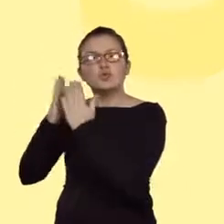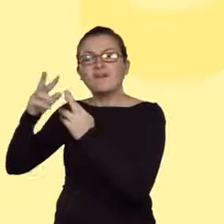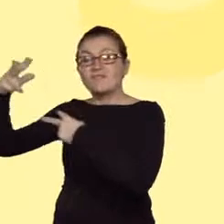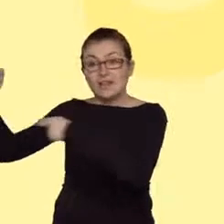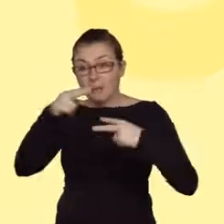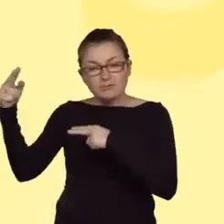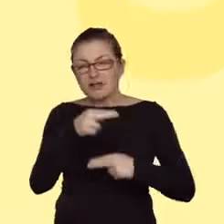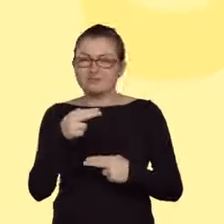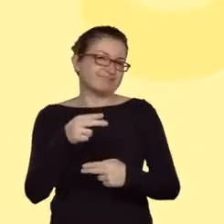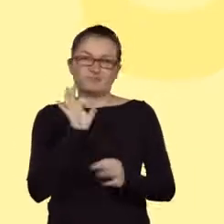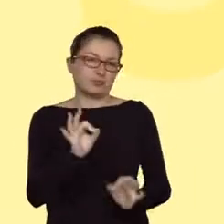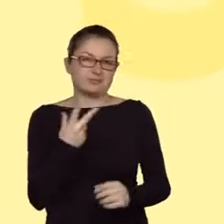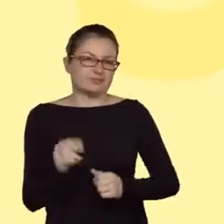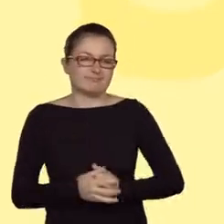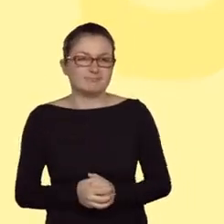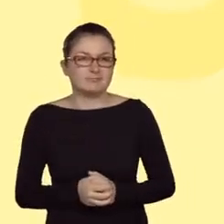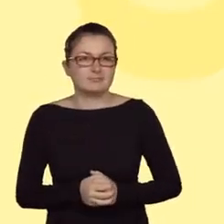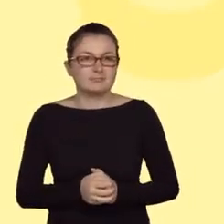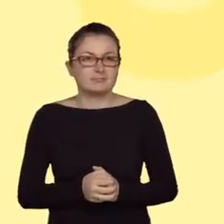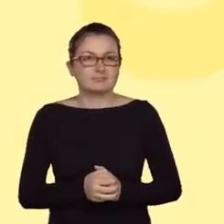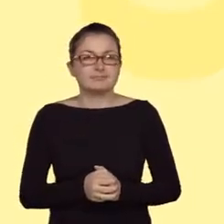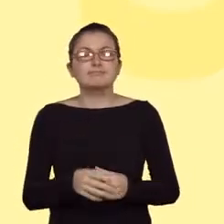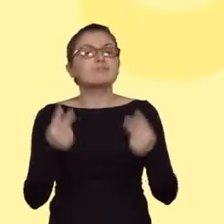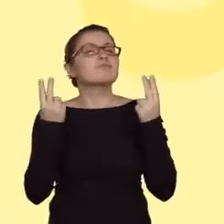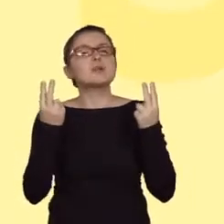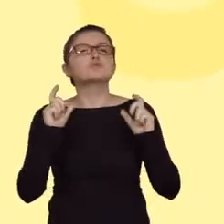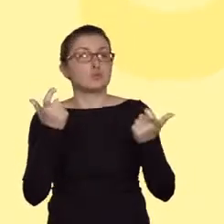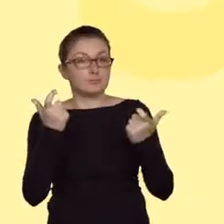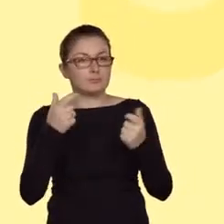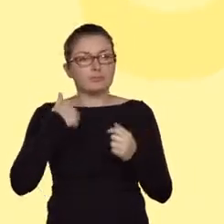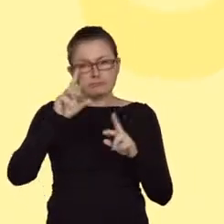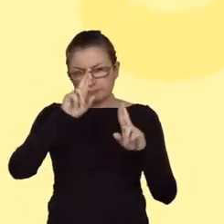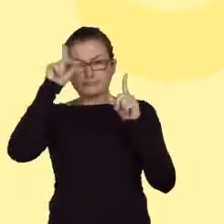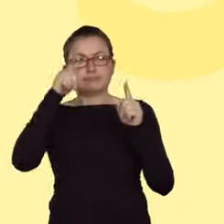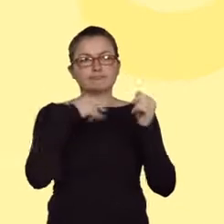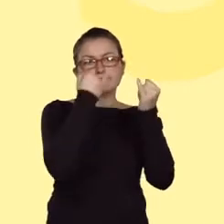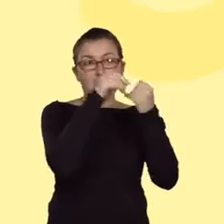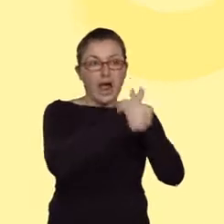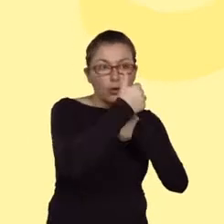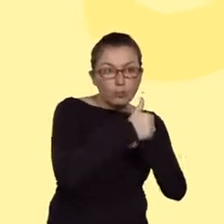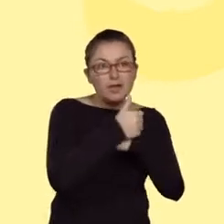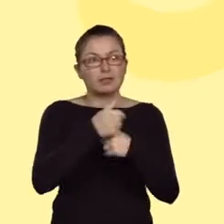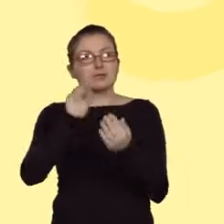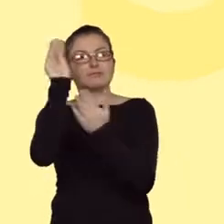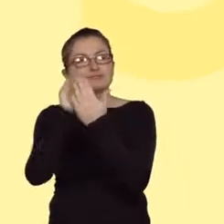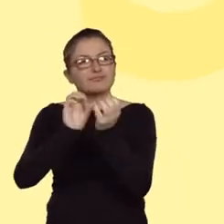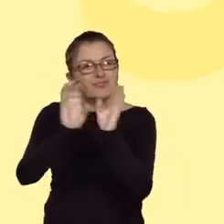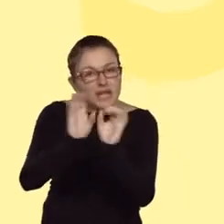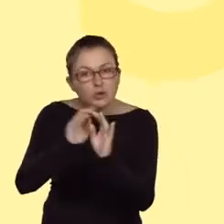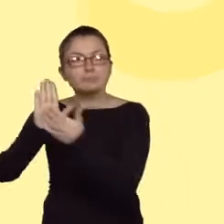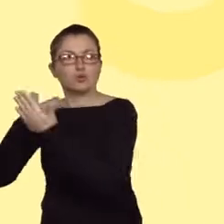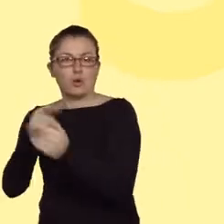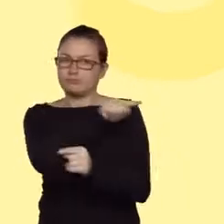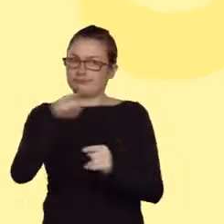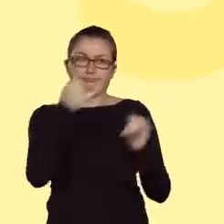Bardzo istotną sprawą jest umiejętność odróżnienia argumentów od rozwinięcia i przykładu. Większość błędów w zakresie argumentacji wynika właśnie z pomylenia